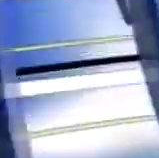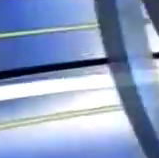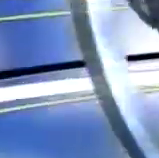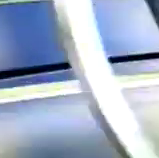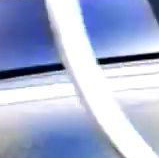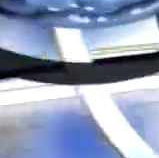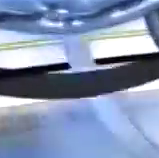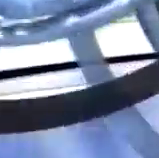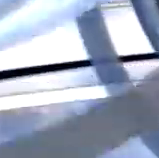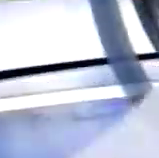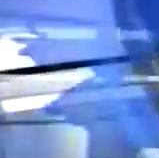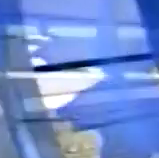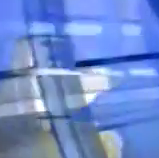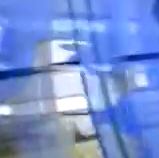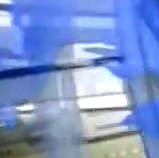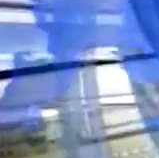Дякую!